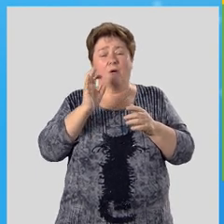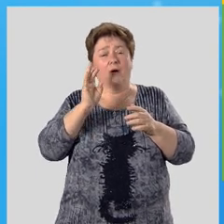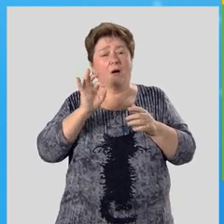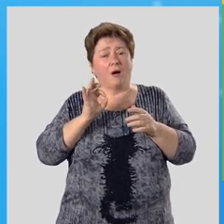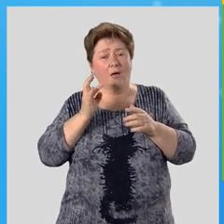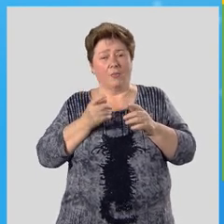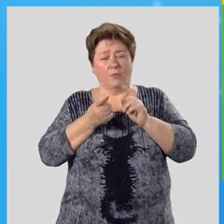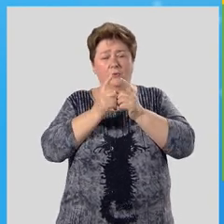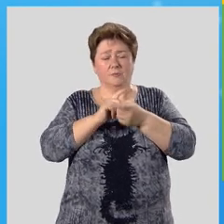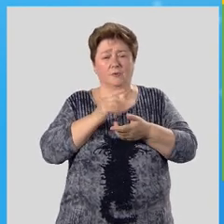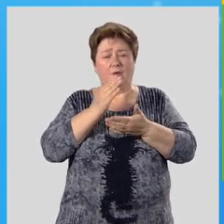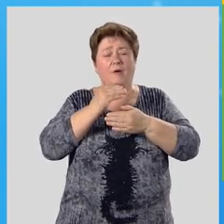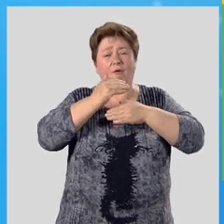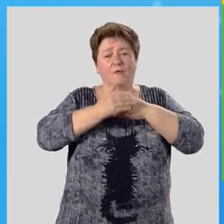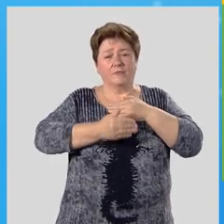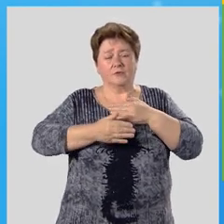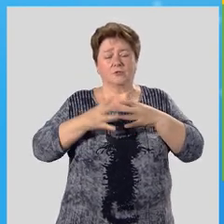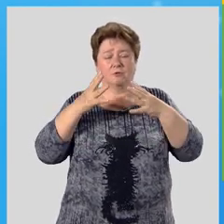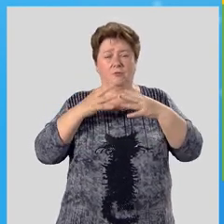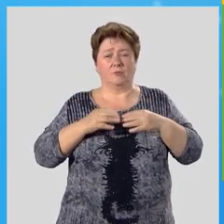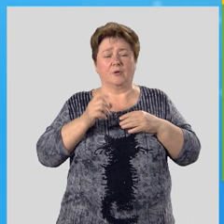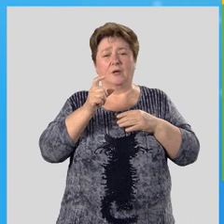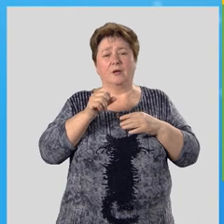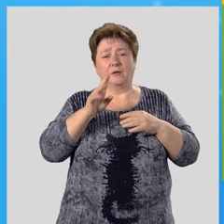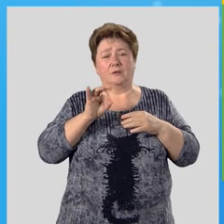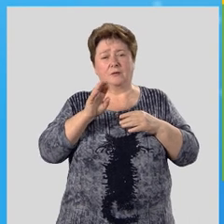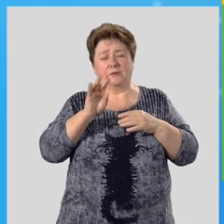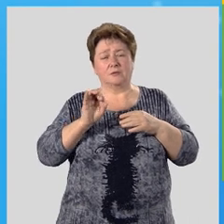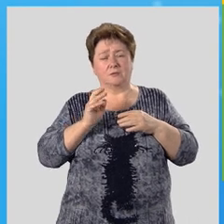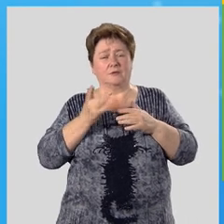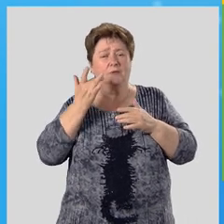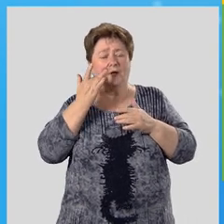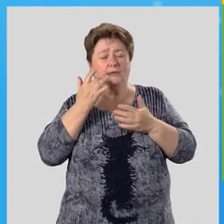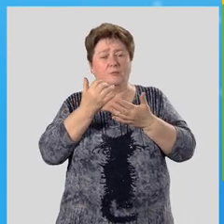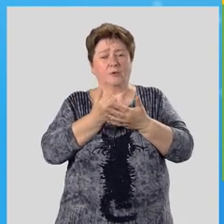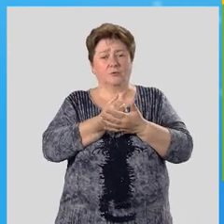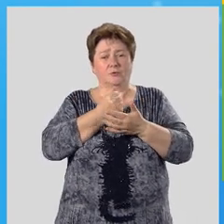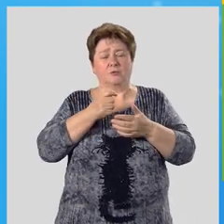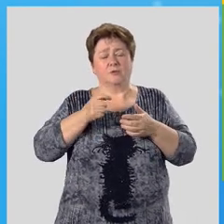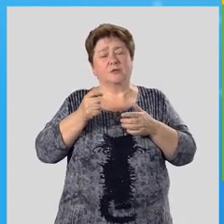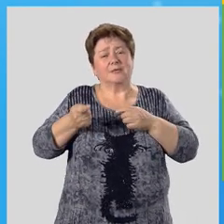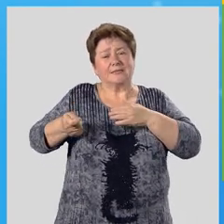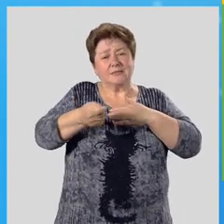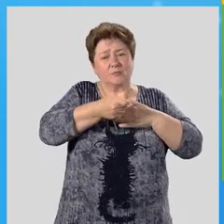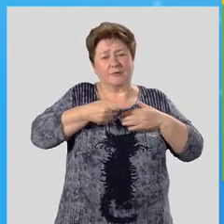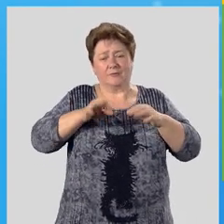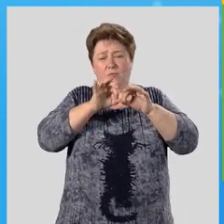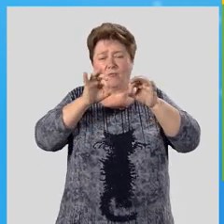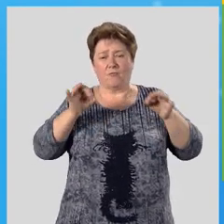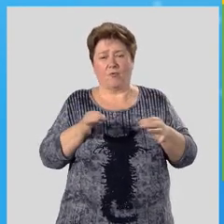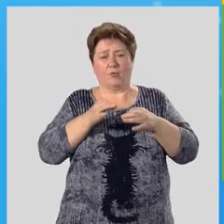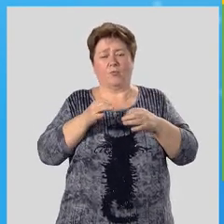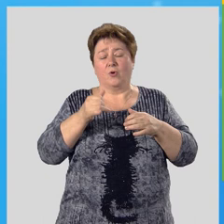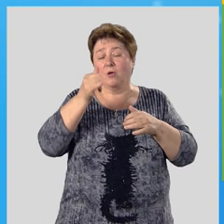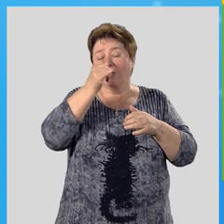к изменению внешнего облика эритроцитов, которые приобретают серповидную форму и